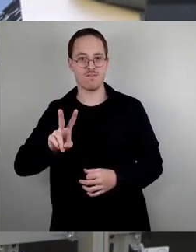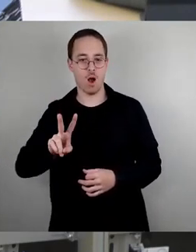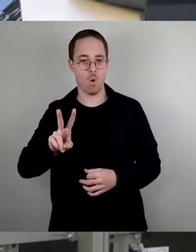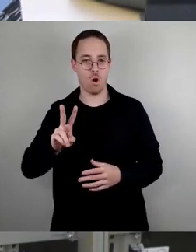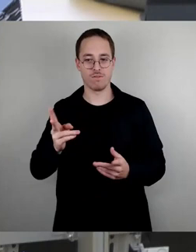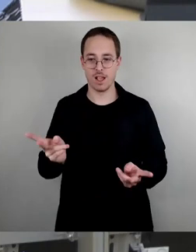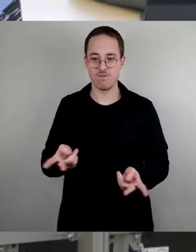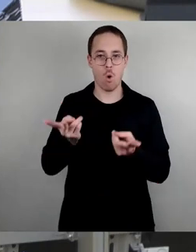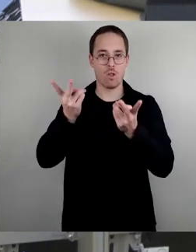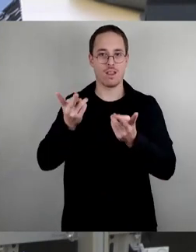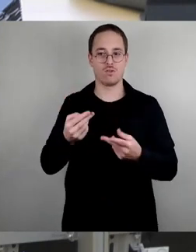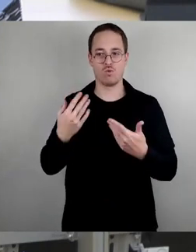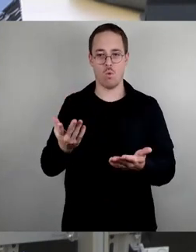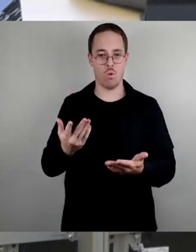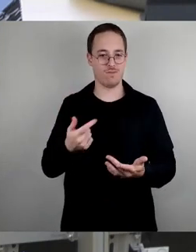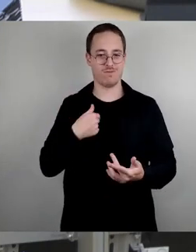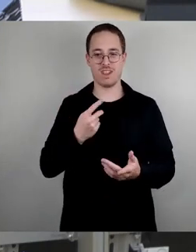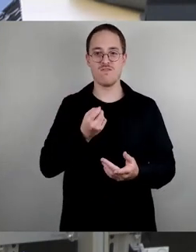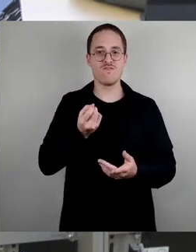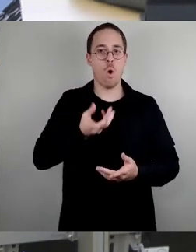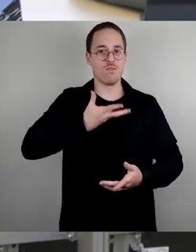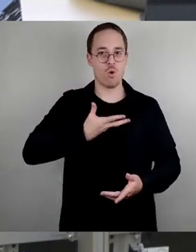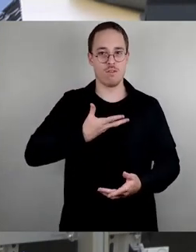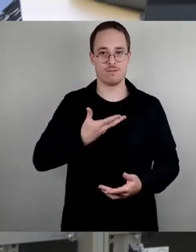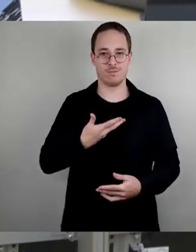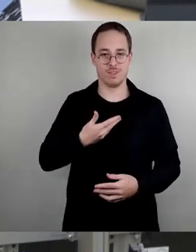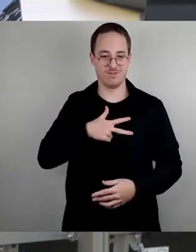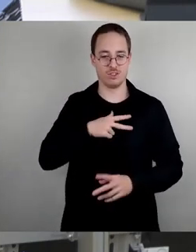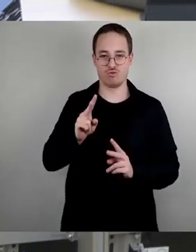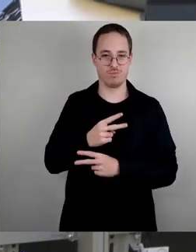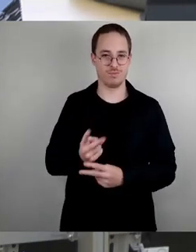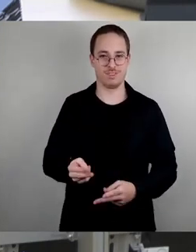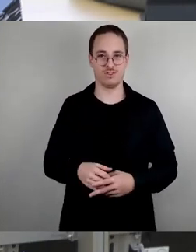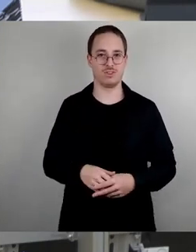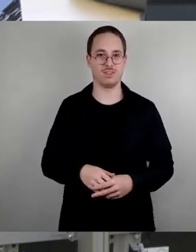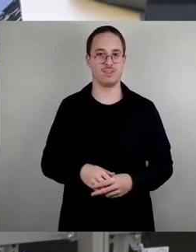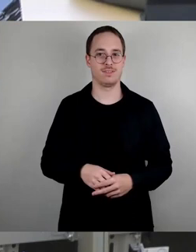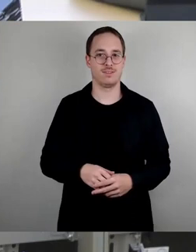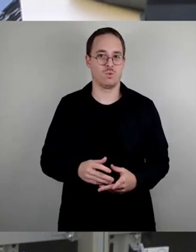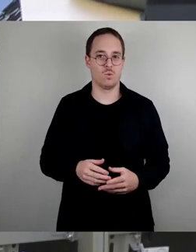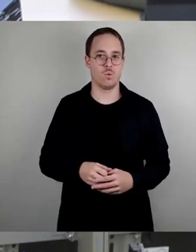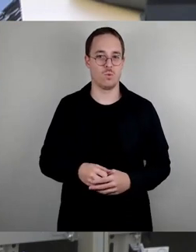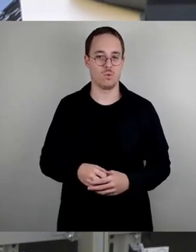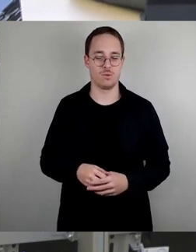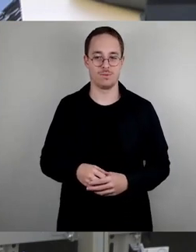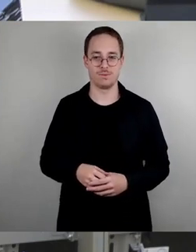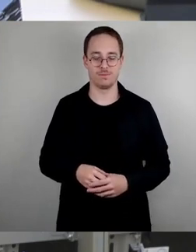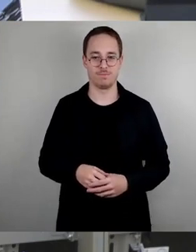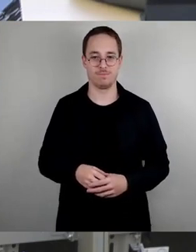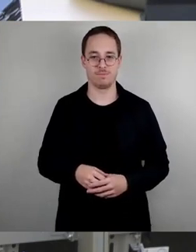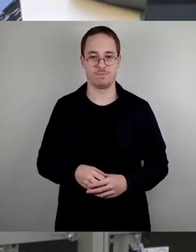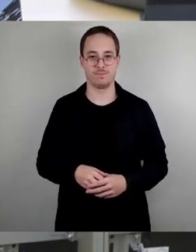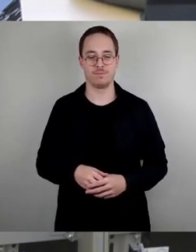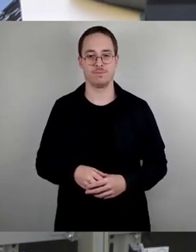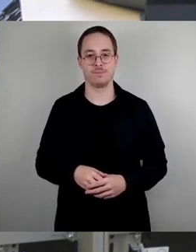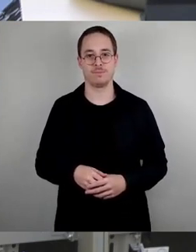Weißig nicht hinkriegen, auch nicht in Zukunft, außer wir fahren mit Mikrostraßenbahnen, die es aber nicht geben wird. Und dann noch ein Punkt zum Thema Breite